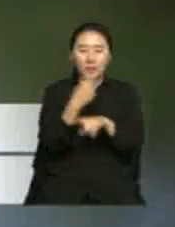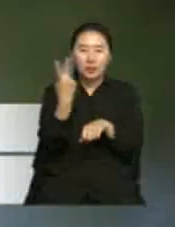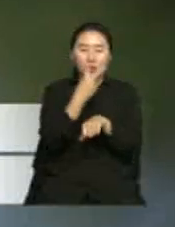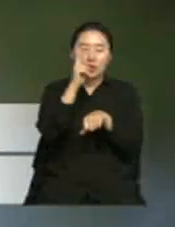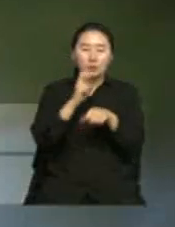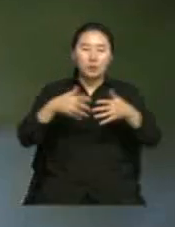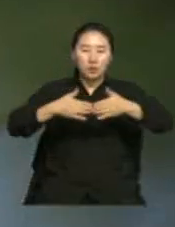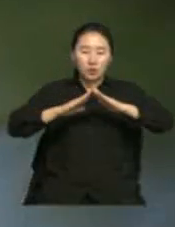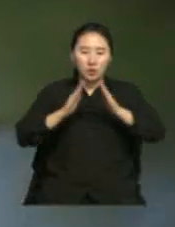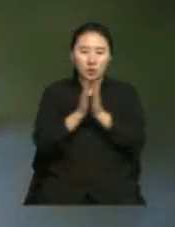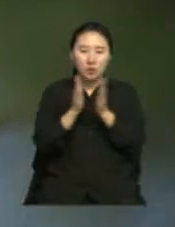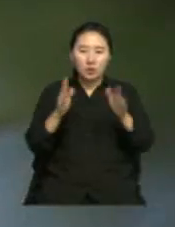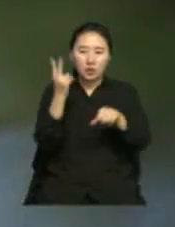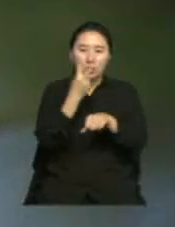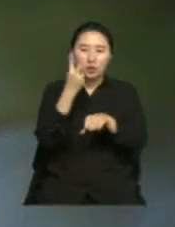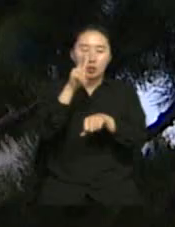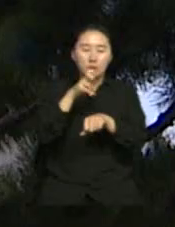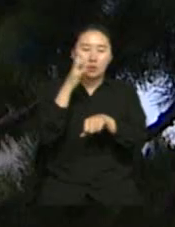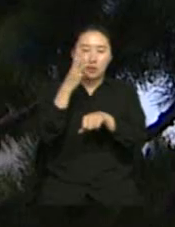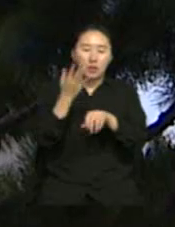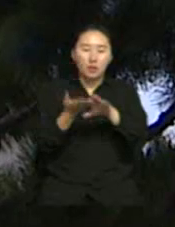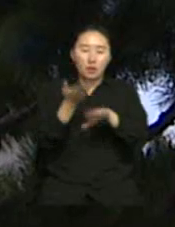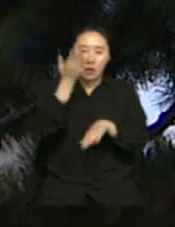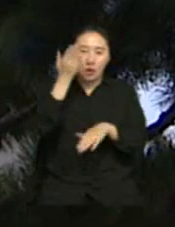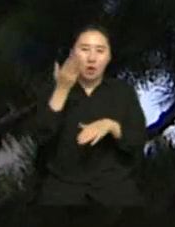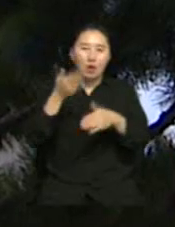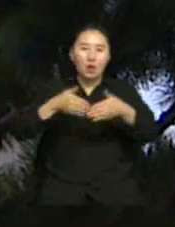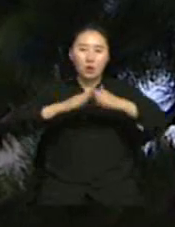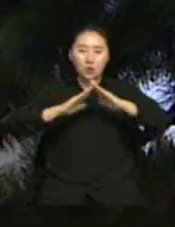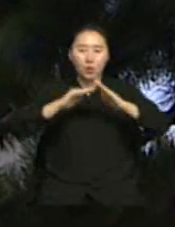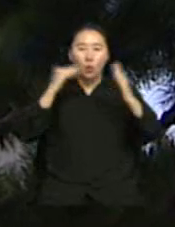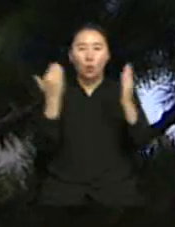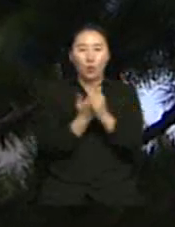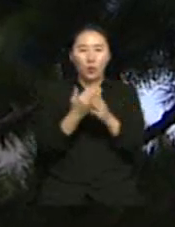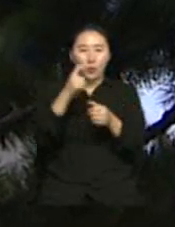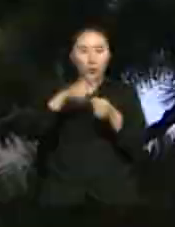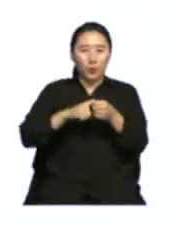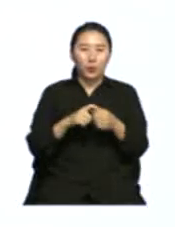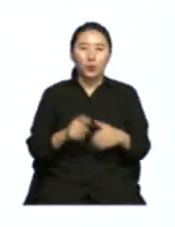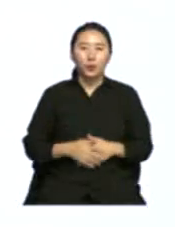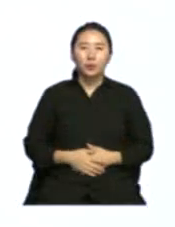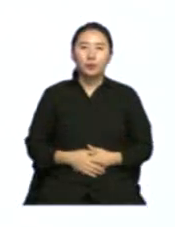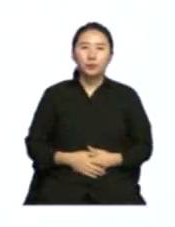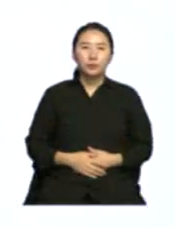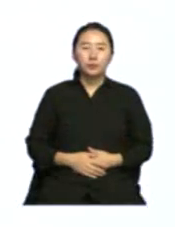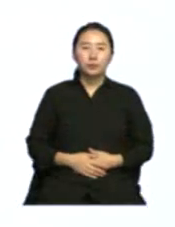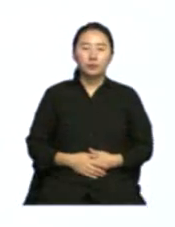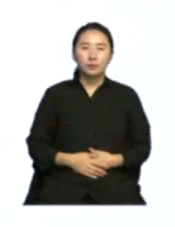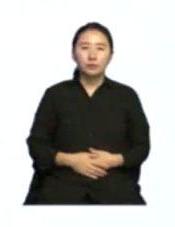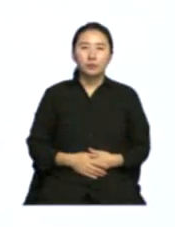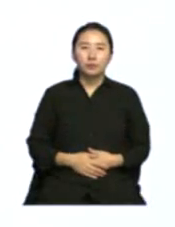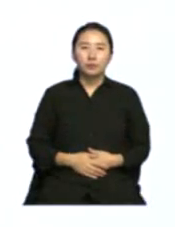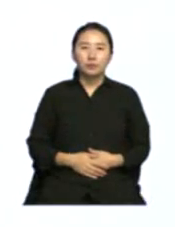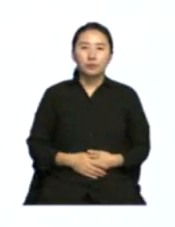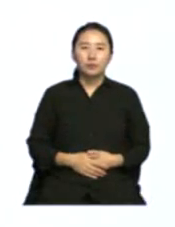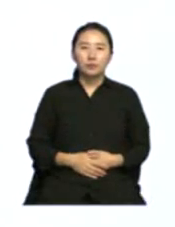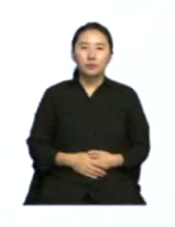2022년 착공해 2024년 상반기까지 SH공사 이전을 완료할 계획입니다. 딜라이브 서울경기 케이블TV 김동훈입니다.